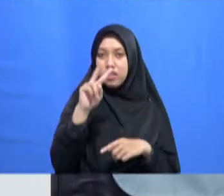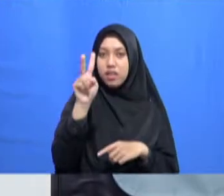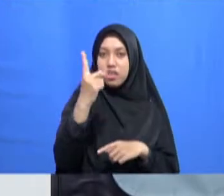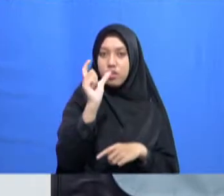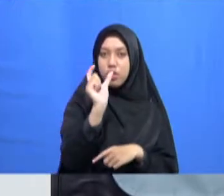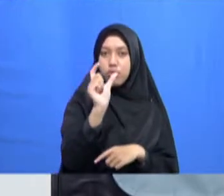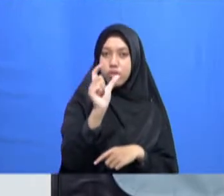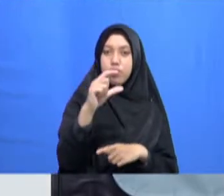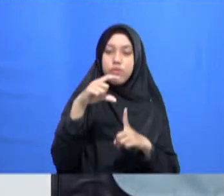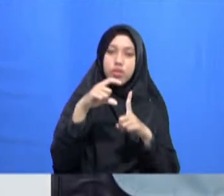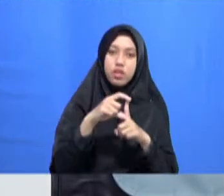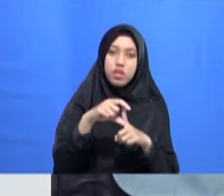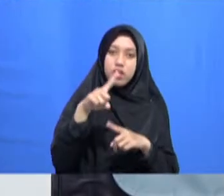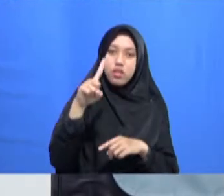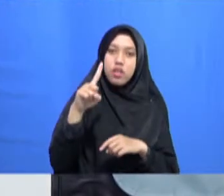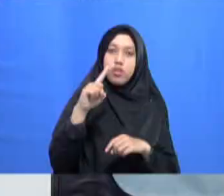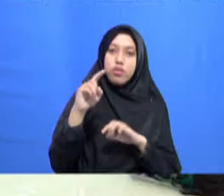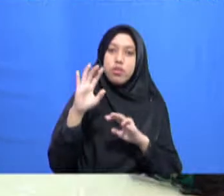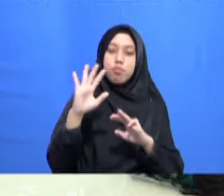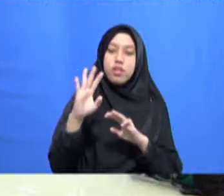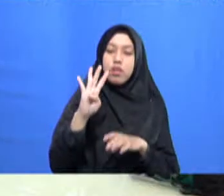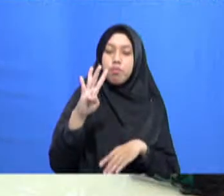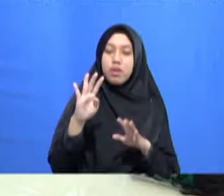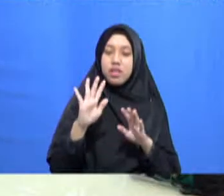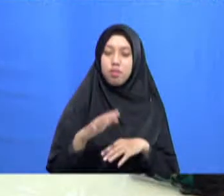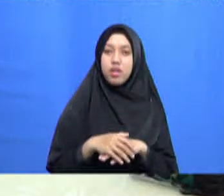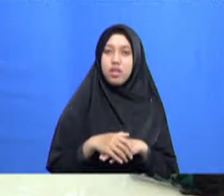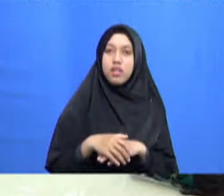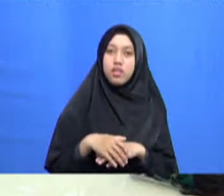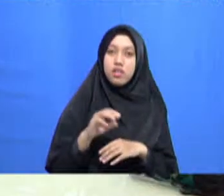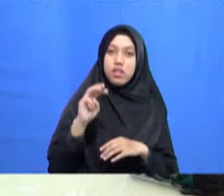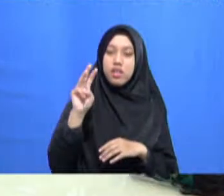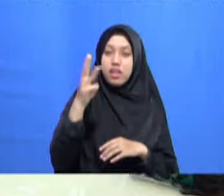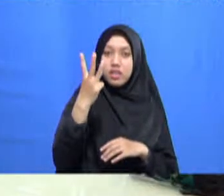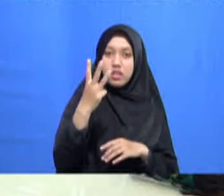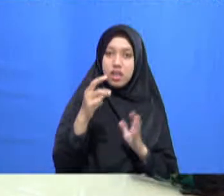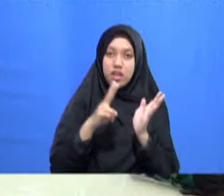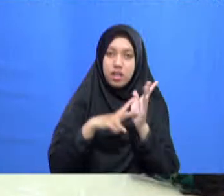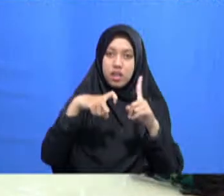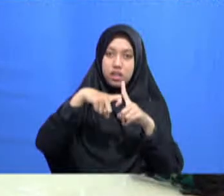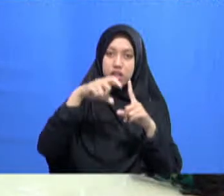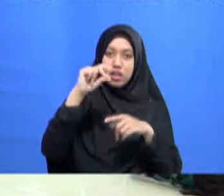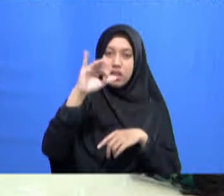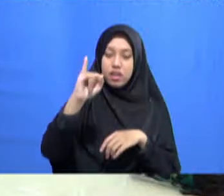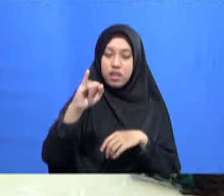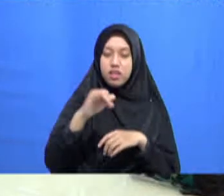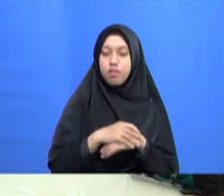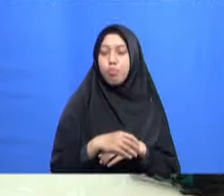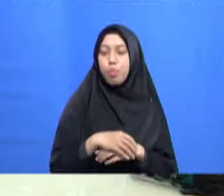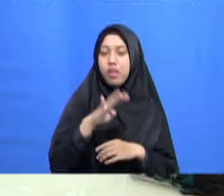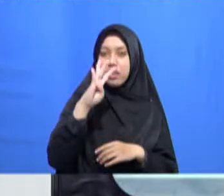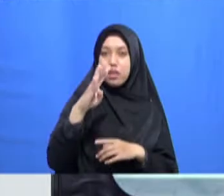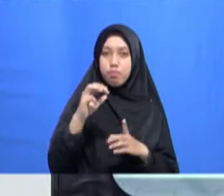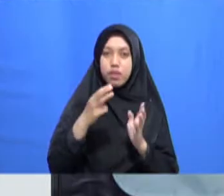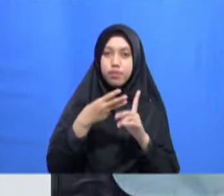NKRI, dan Bhinneka Tunggal Ika. Berkaitan dengan pandemi COVID-19, maka ada empat pendekatan,